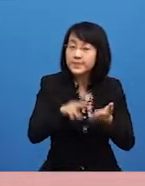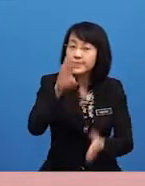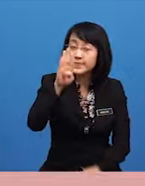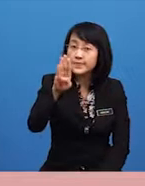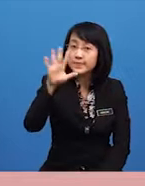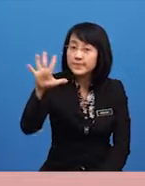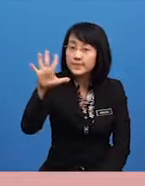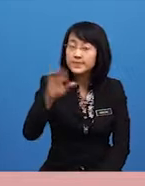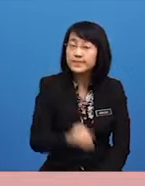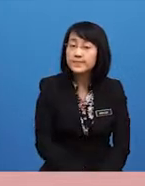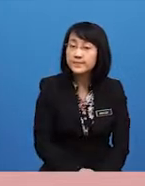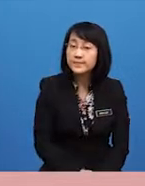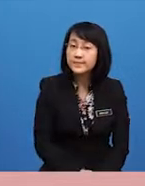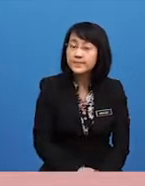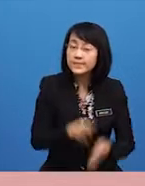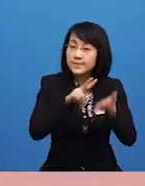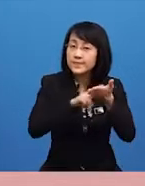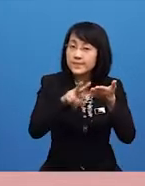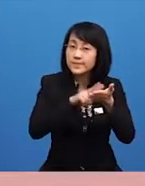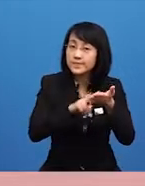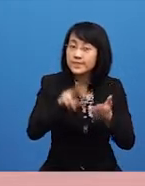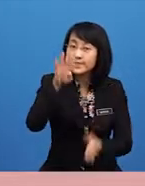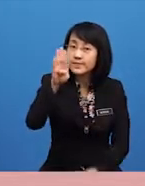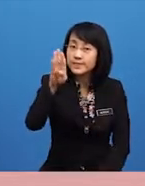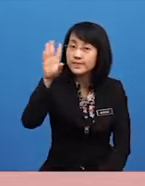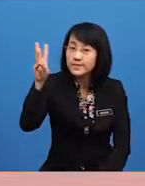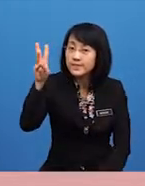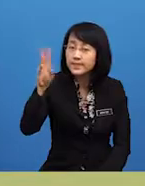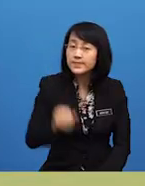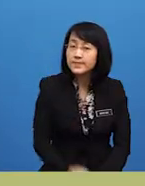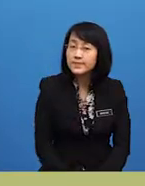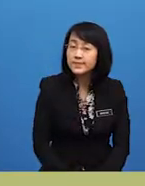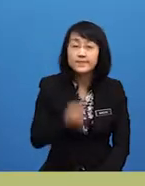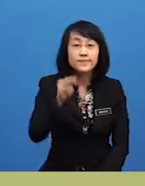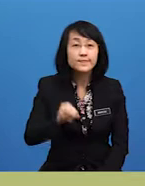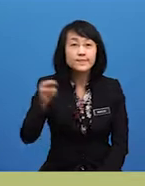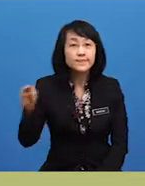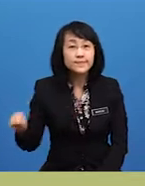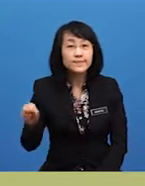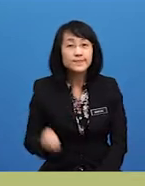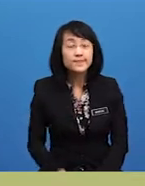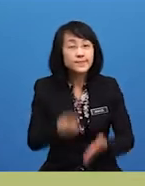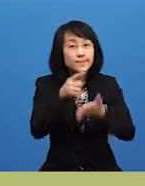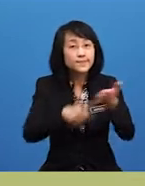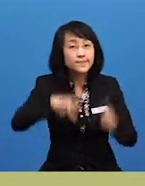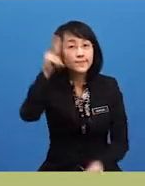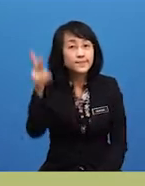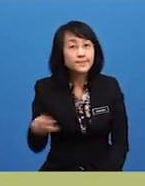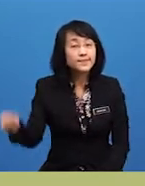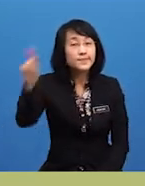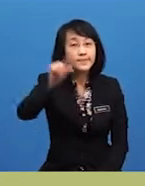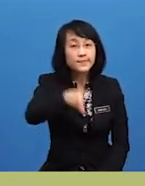B5 dan Banjaran Brasir B6. Murid-murid, apakah gunung